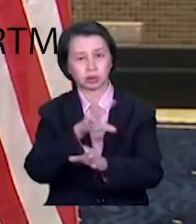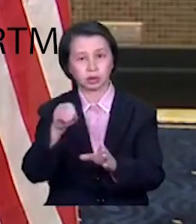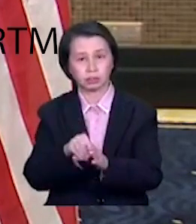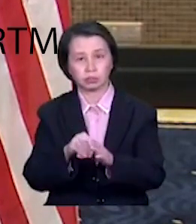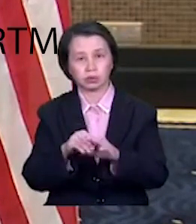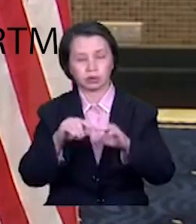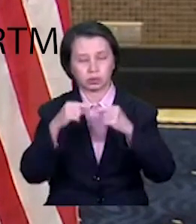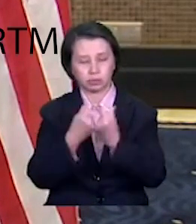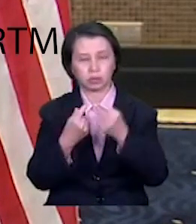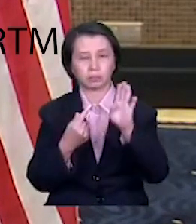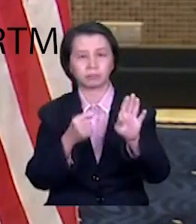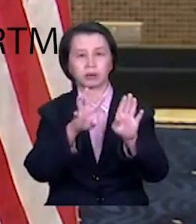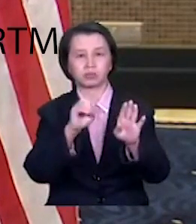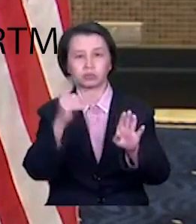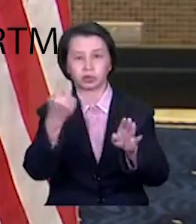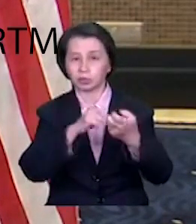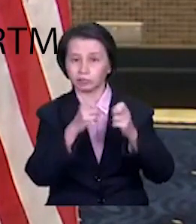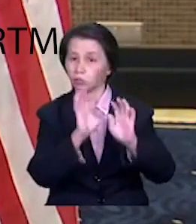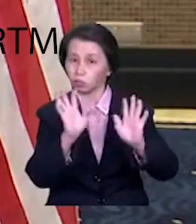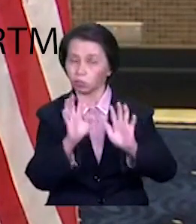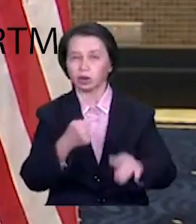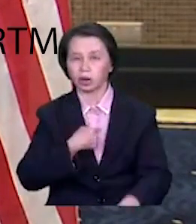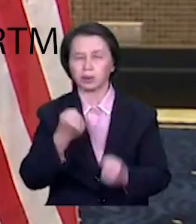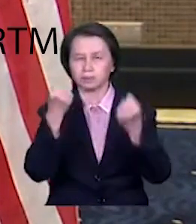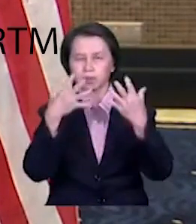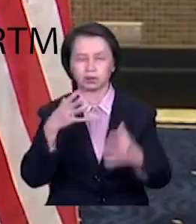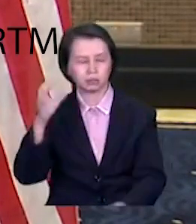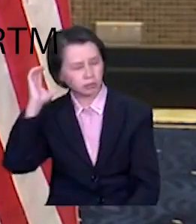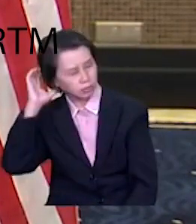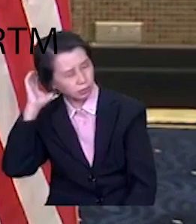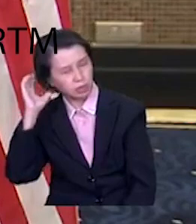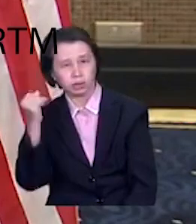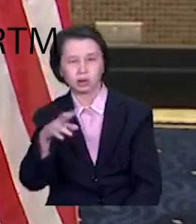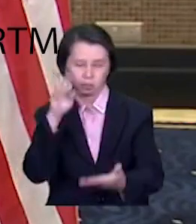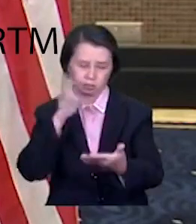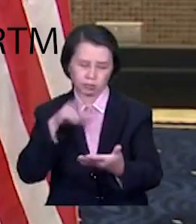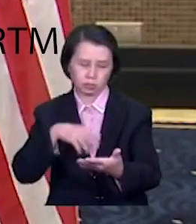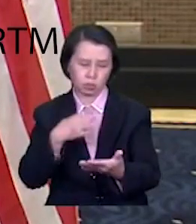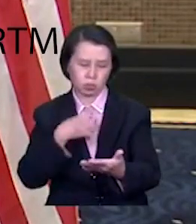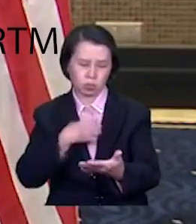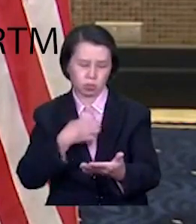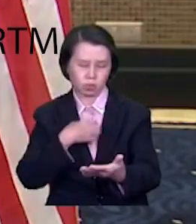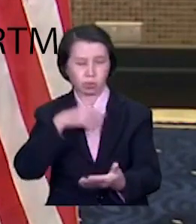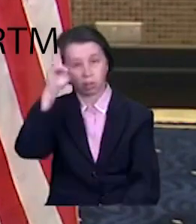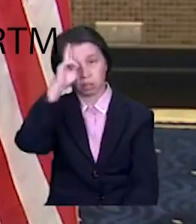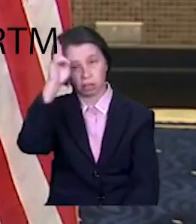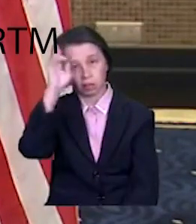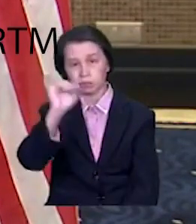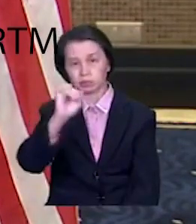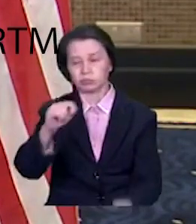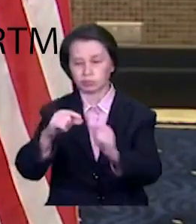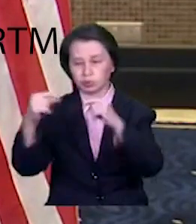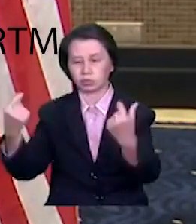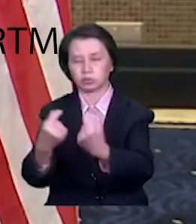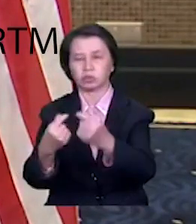golongan B40 saja. Saya banyak mendengar dan membaca rintihan yang sama daripada